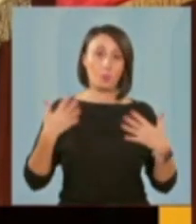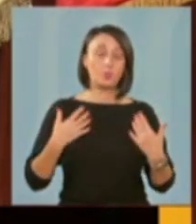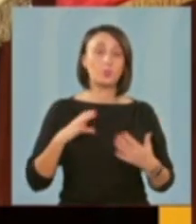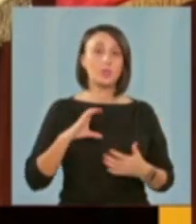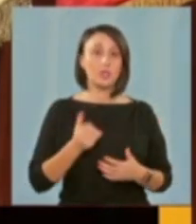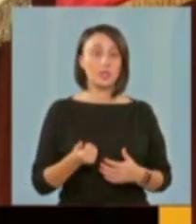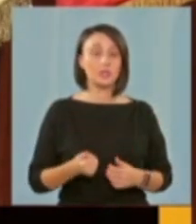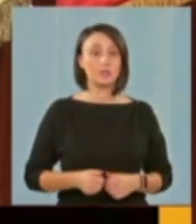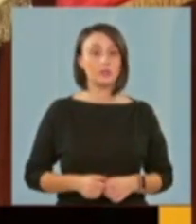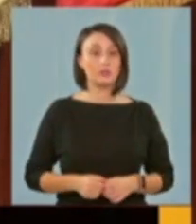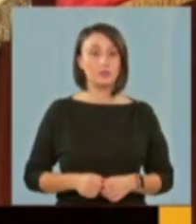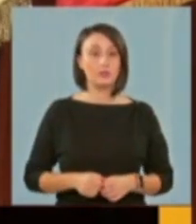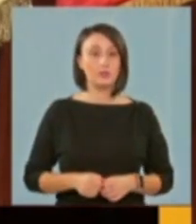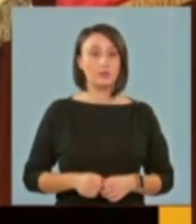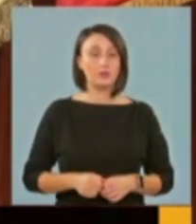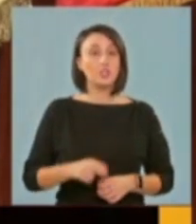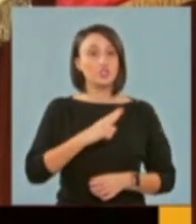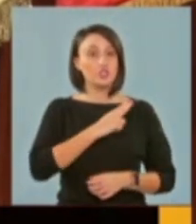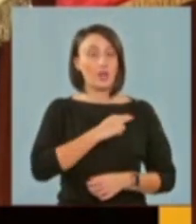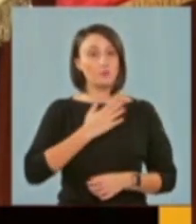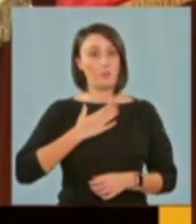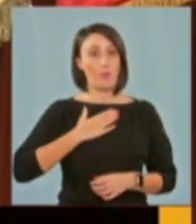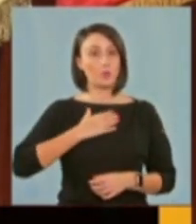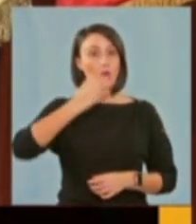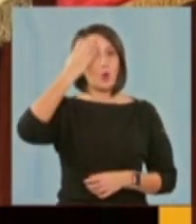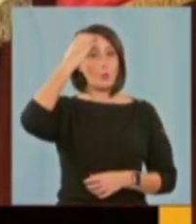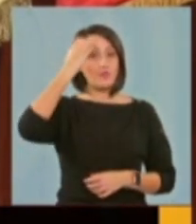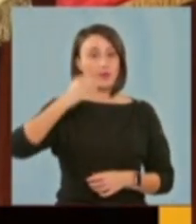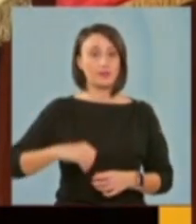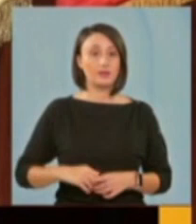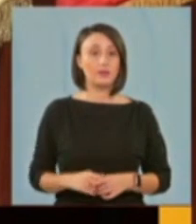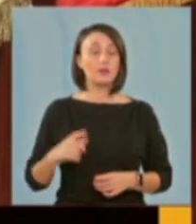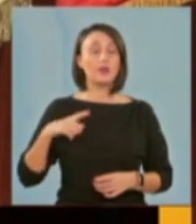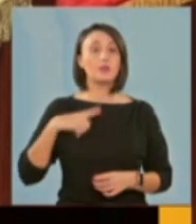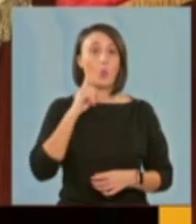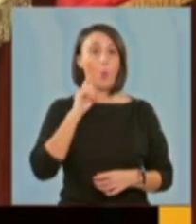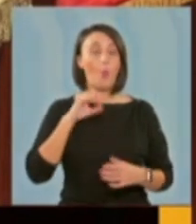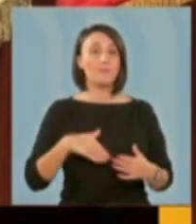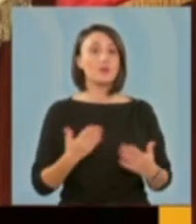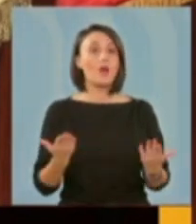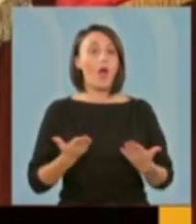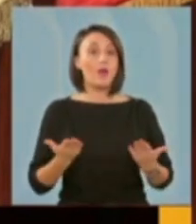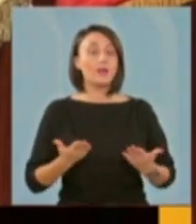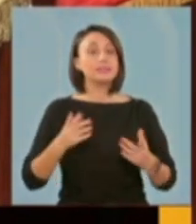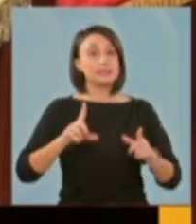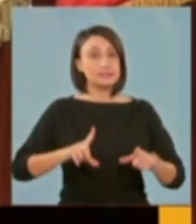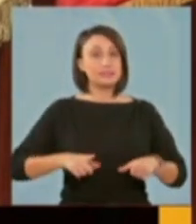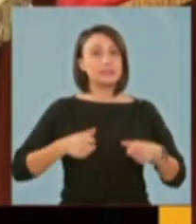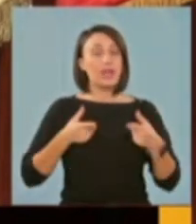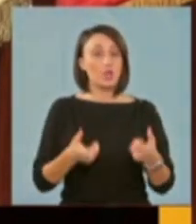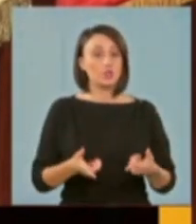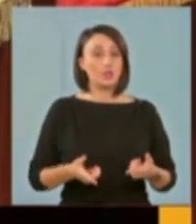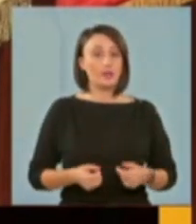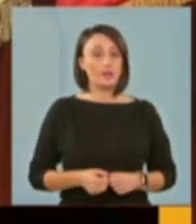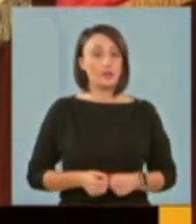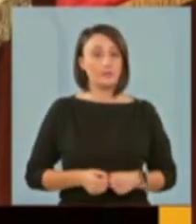că șeful meu de la guvern este un om care trăiește